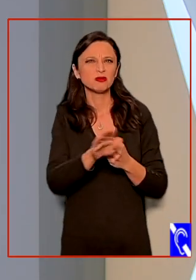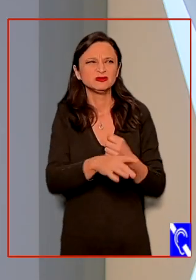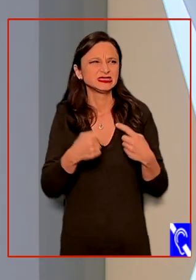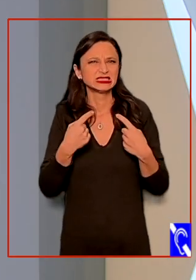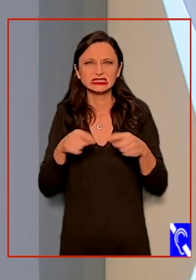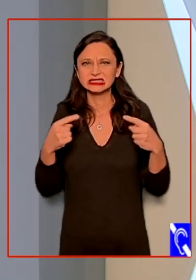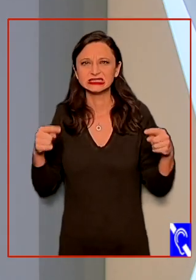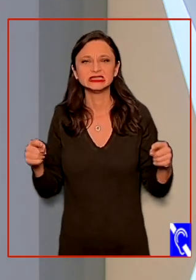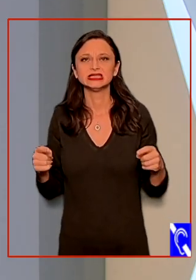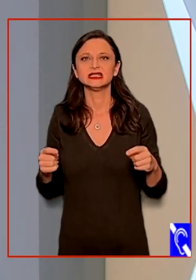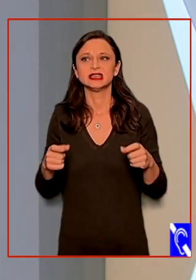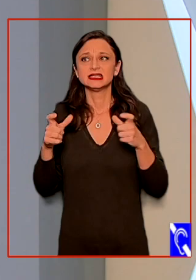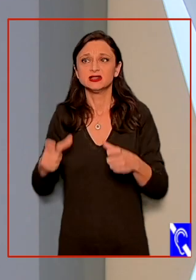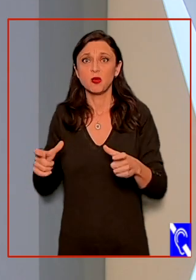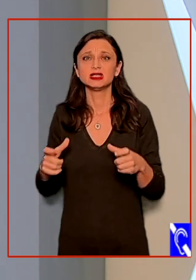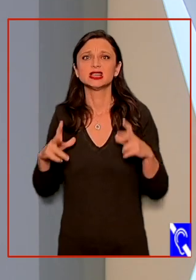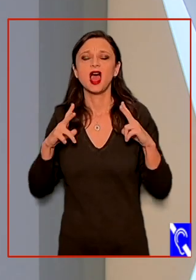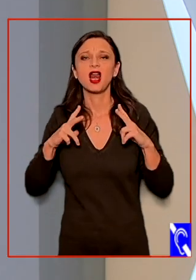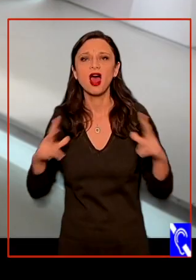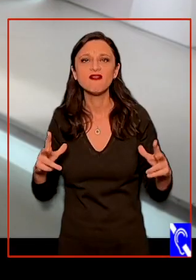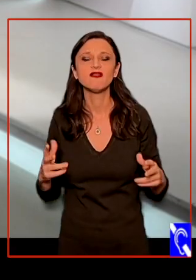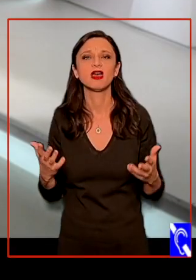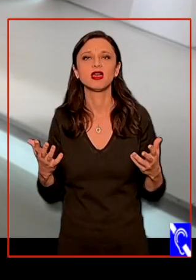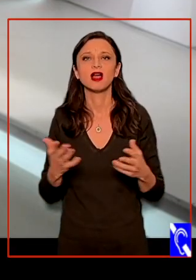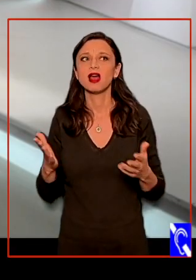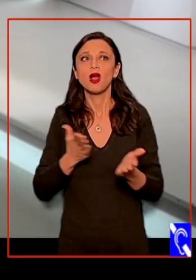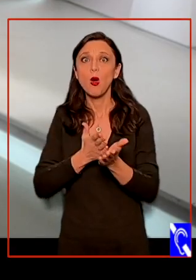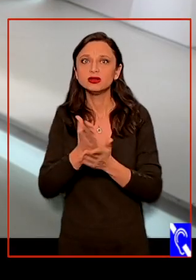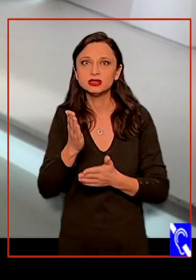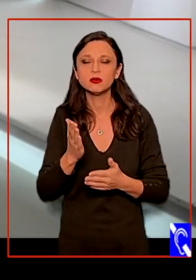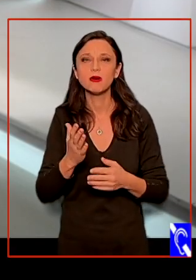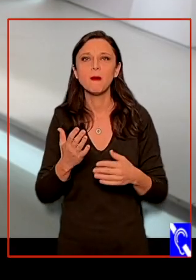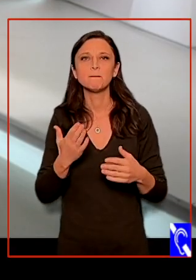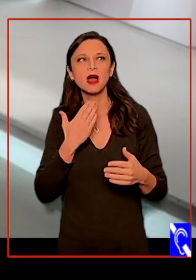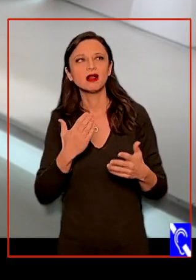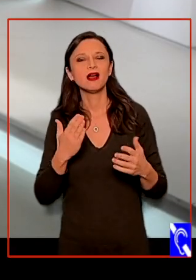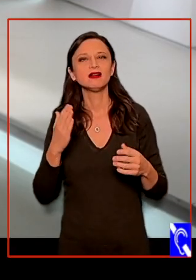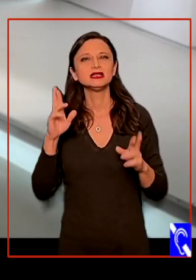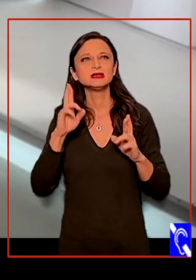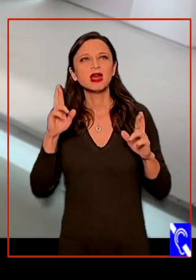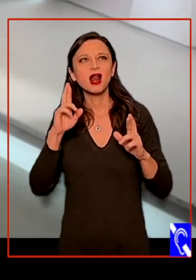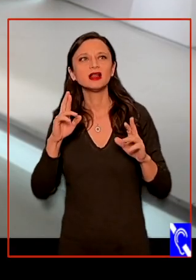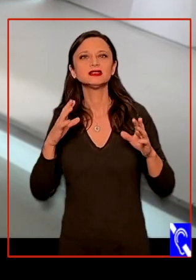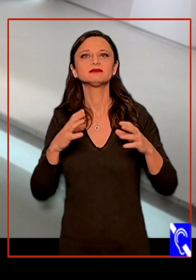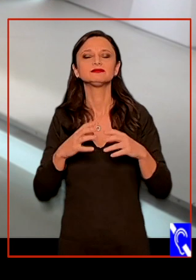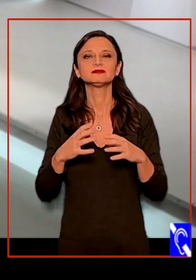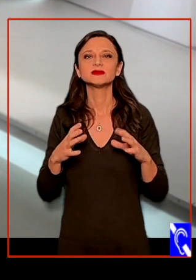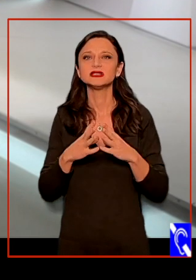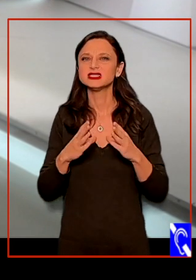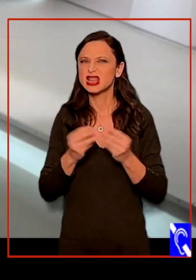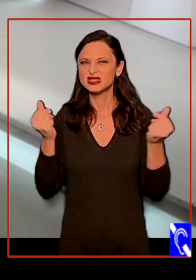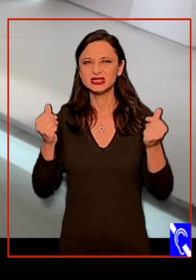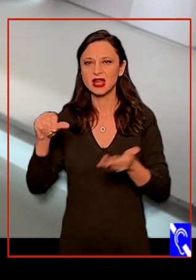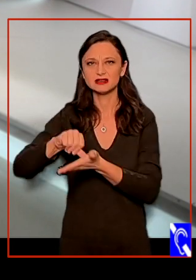multe situații problematice care, iată, pare că nu se mai termină. Chiar și atunci când parcă avem o speranță că instituțiile mari se desfințează